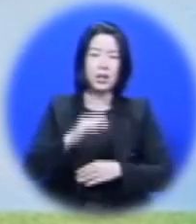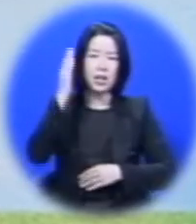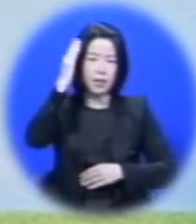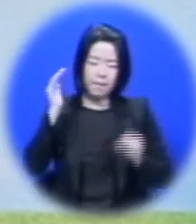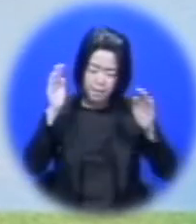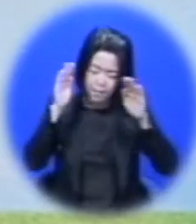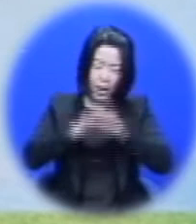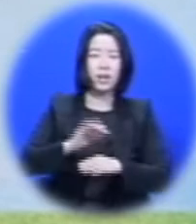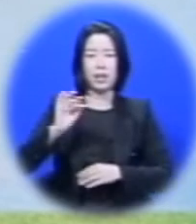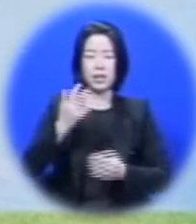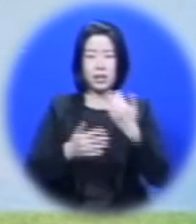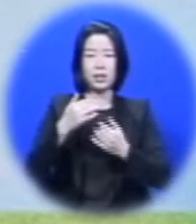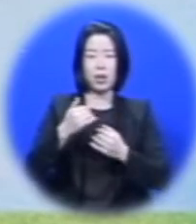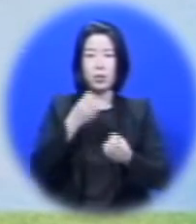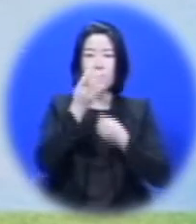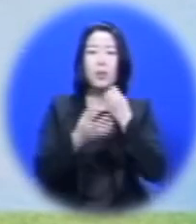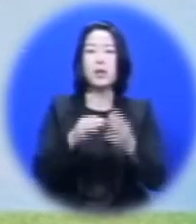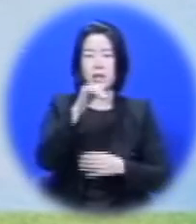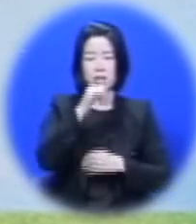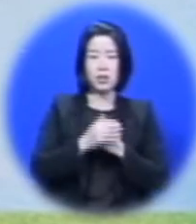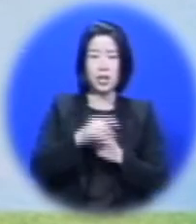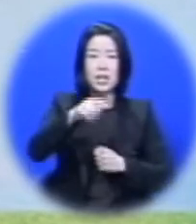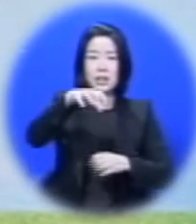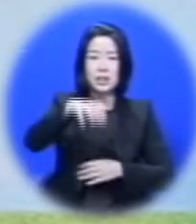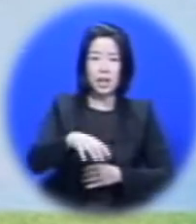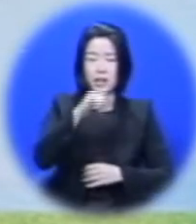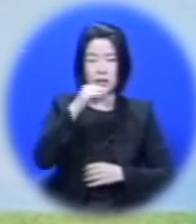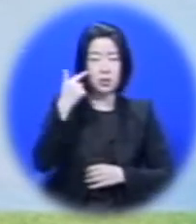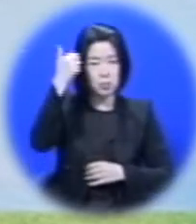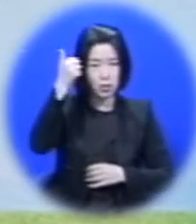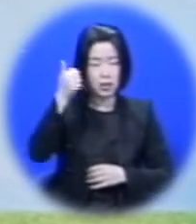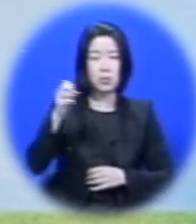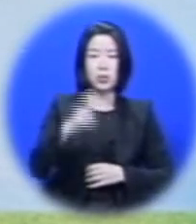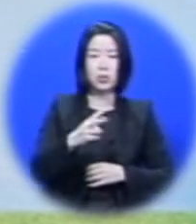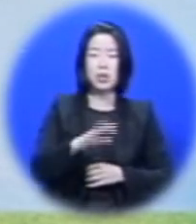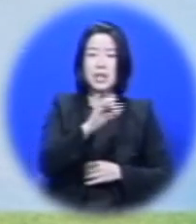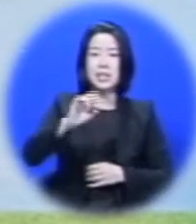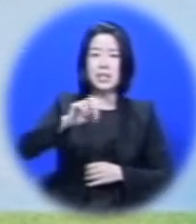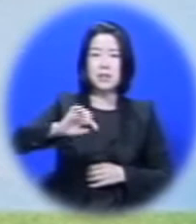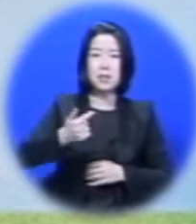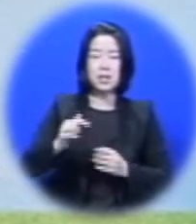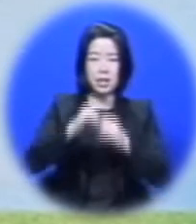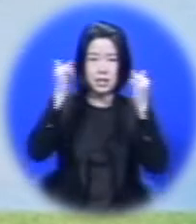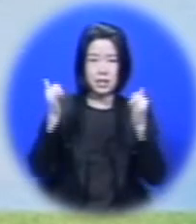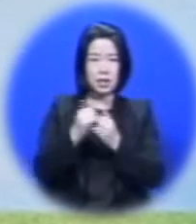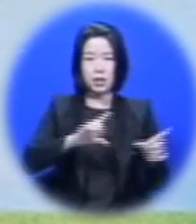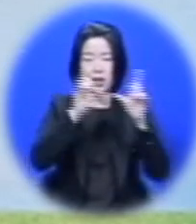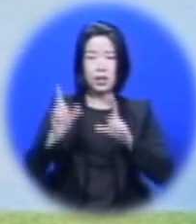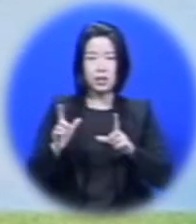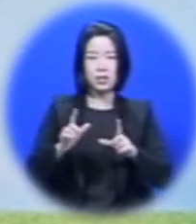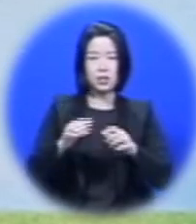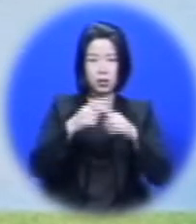타버렸어요. 그렇게 고백하는데 그 자리에 있었던 목사님들과 이민살이하던 교민들이 다 울었다는